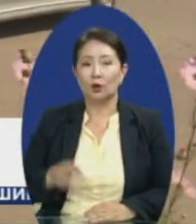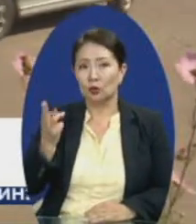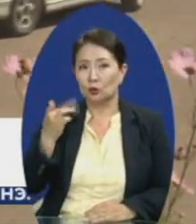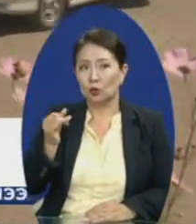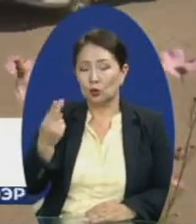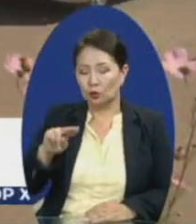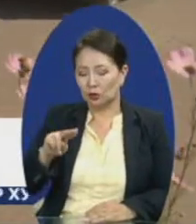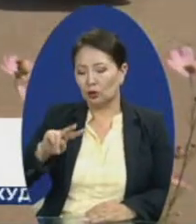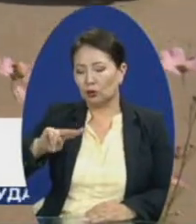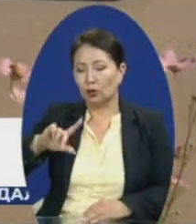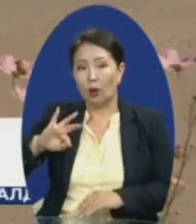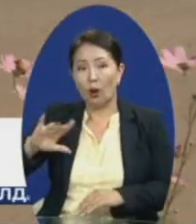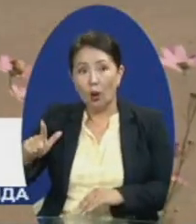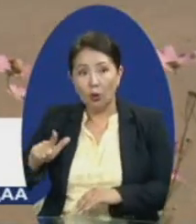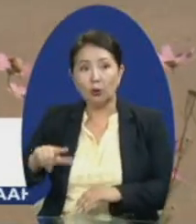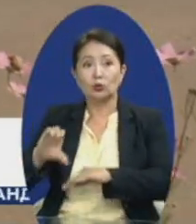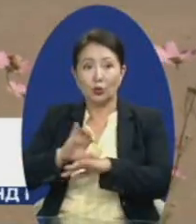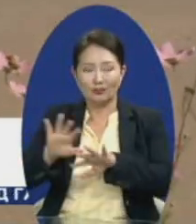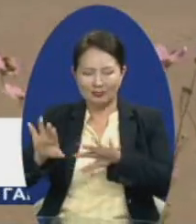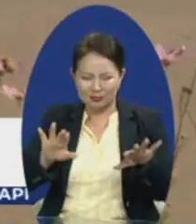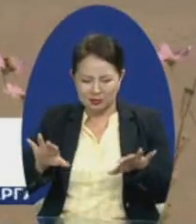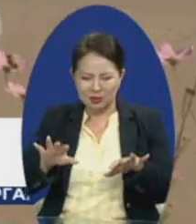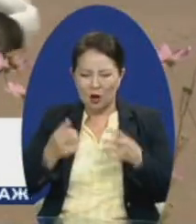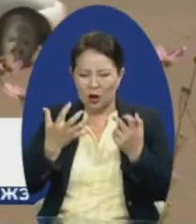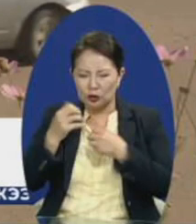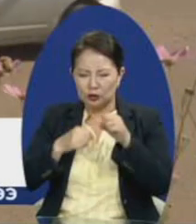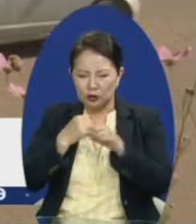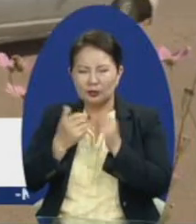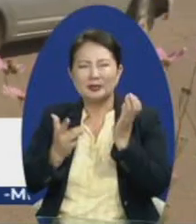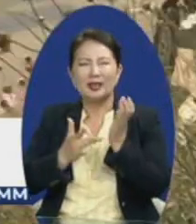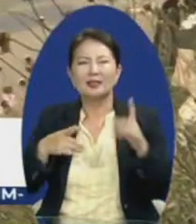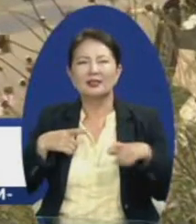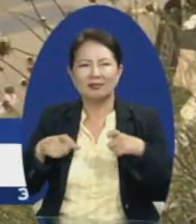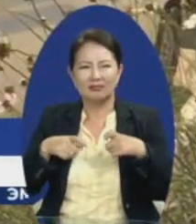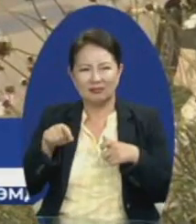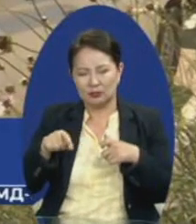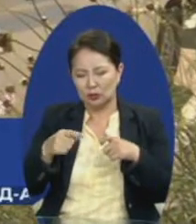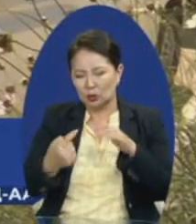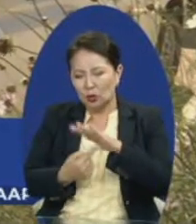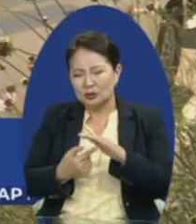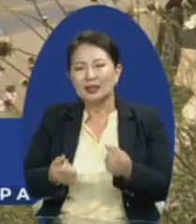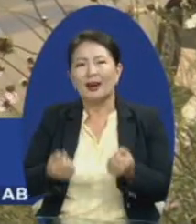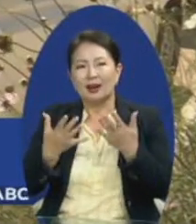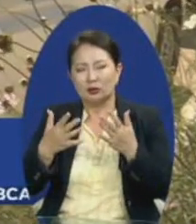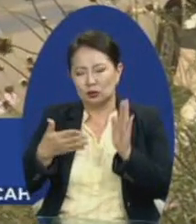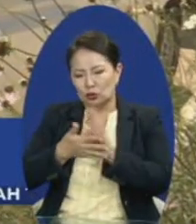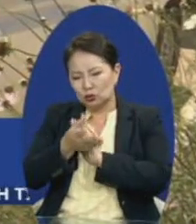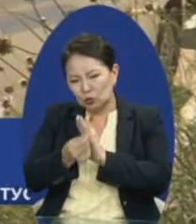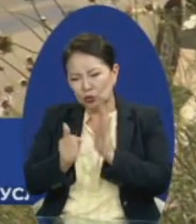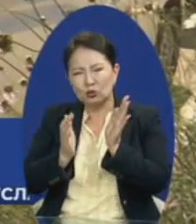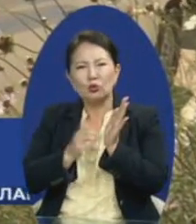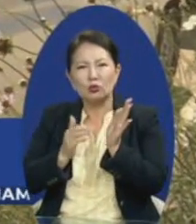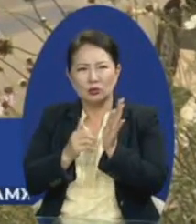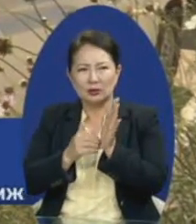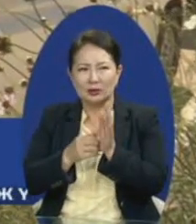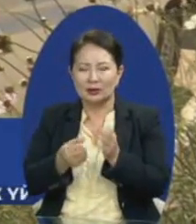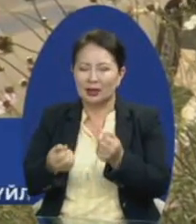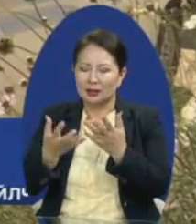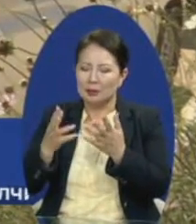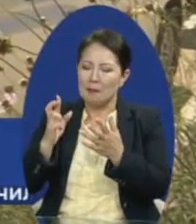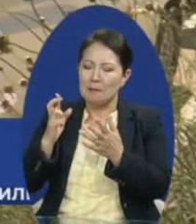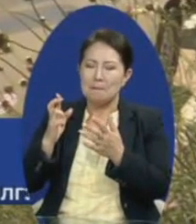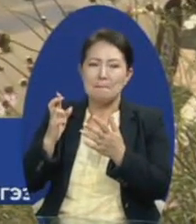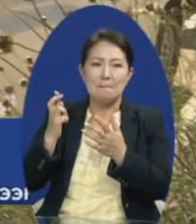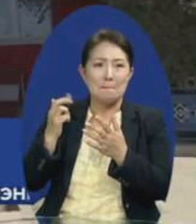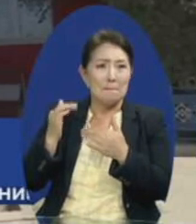Дундговын сумдын хэмжээгээр олон жилийн өмнө техник эдийн засгийн үндэслэл нь гарсан аль эсвэл төсвийн дутагдлаас хамаарч баригдад дуусаагүй